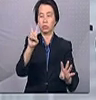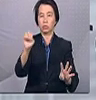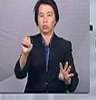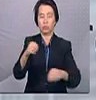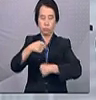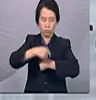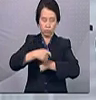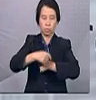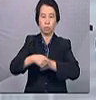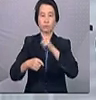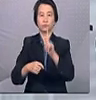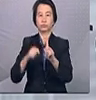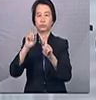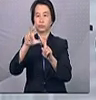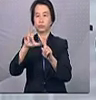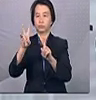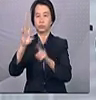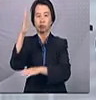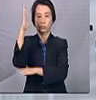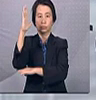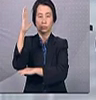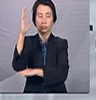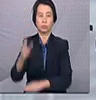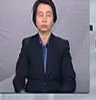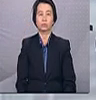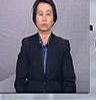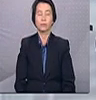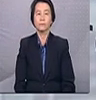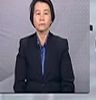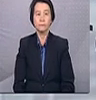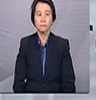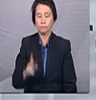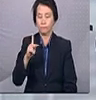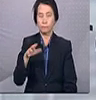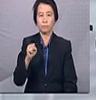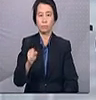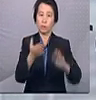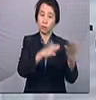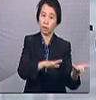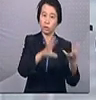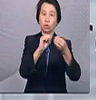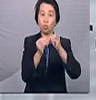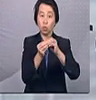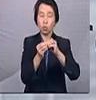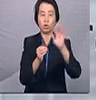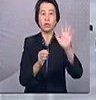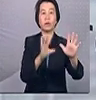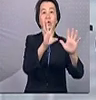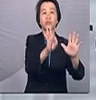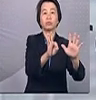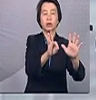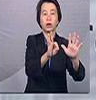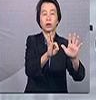jam 1.37 tengah hari. Kes kematian ke-59, iaitu kes